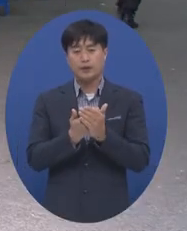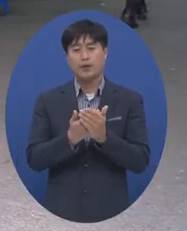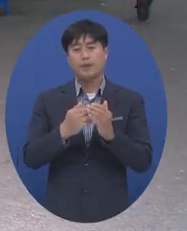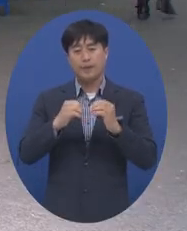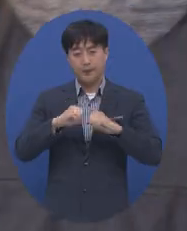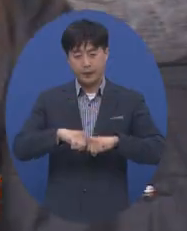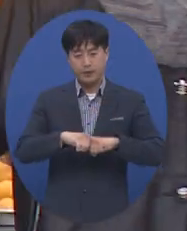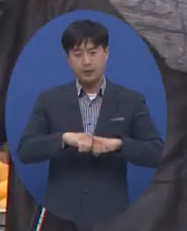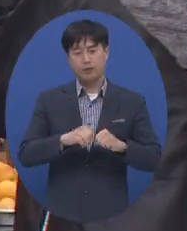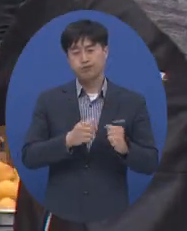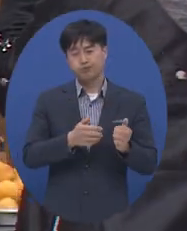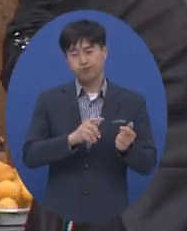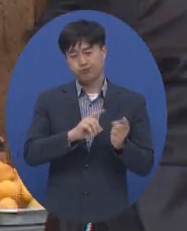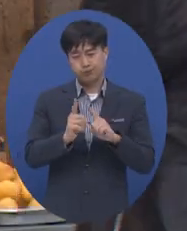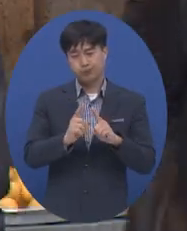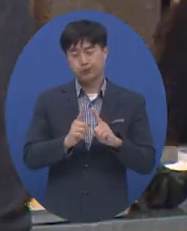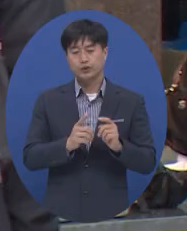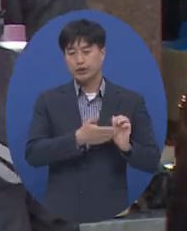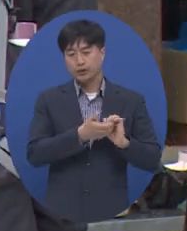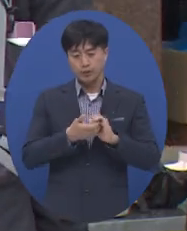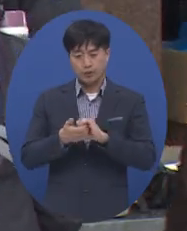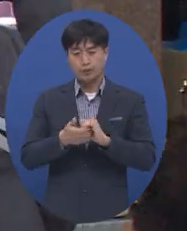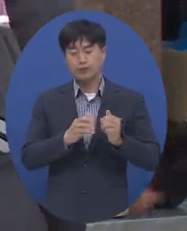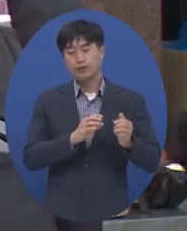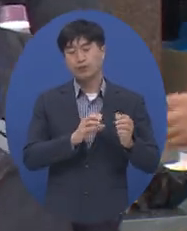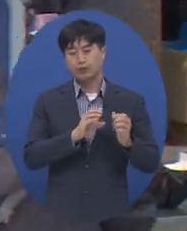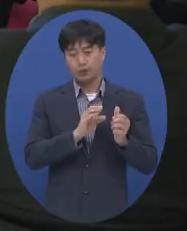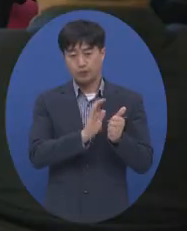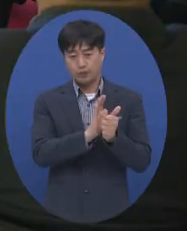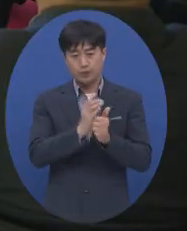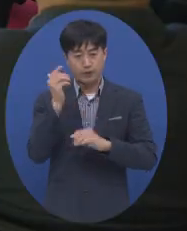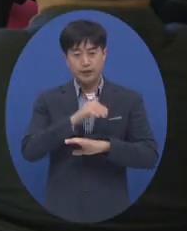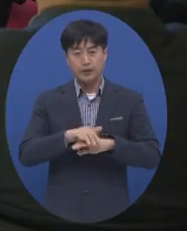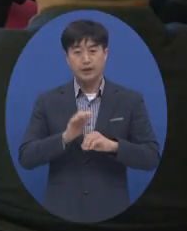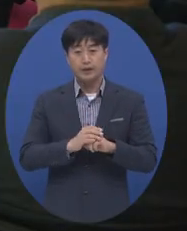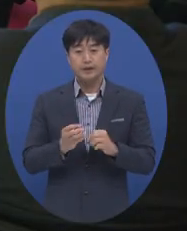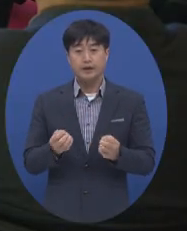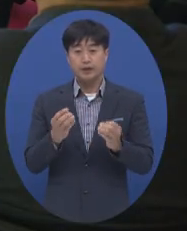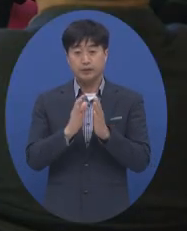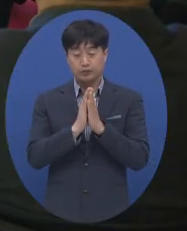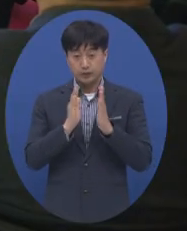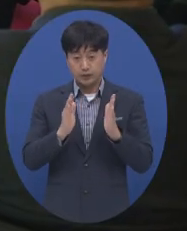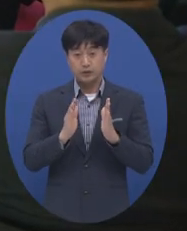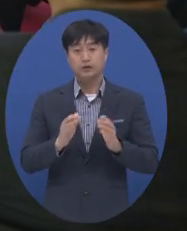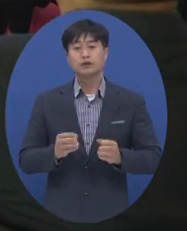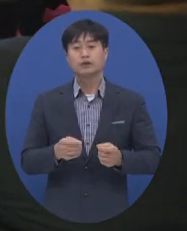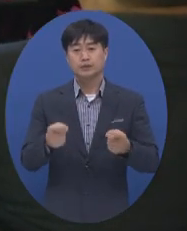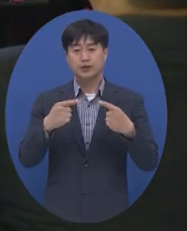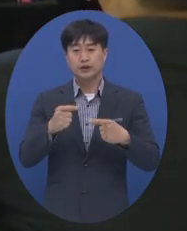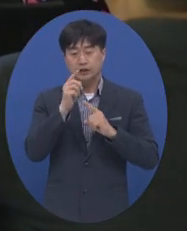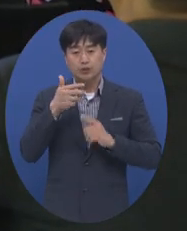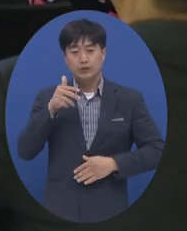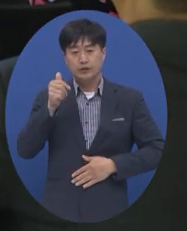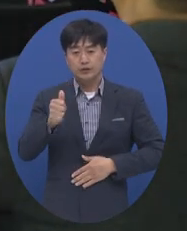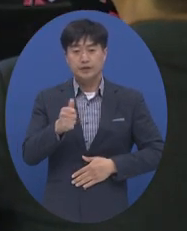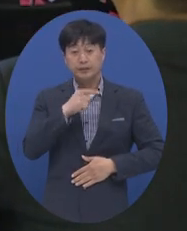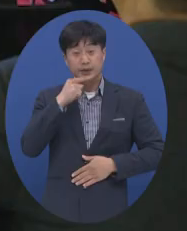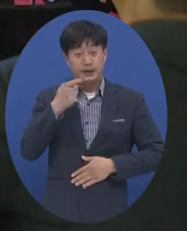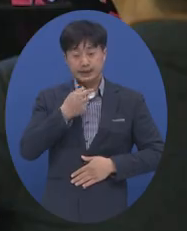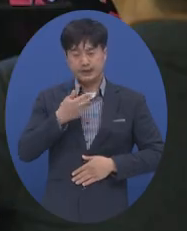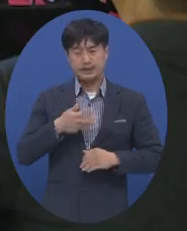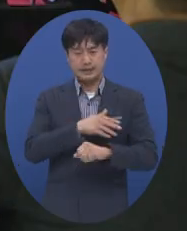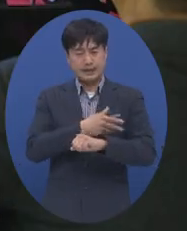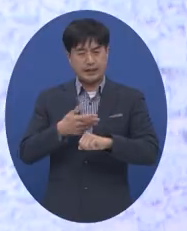재기까지 생애 주기별 원스톱 해결책을 지원할 방침입니다. 개막식에 참석한 이재명 경기도지사는 피가 잘 통해야